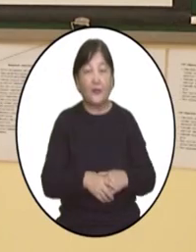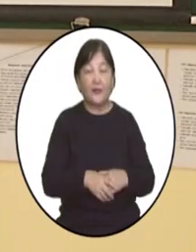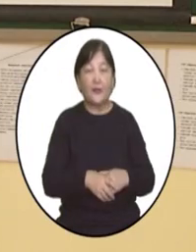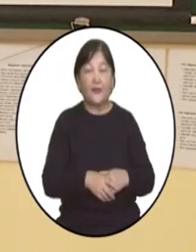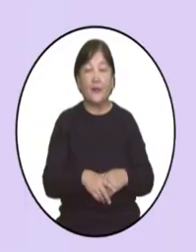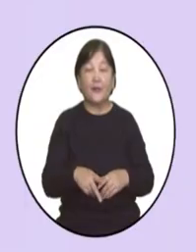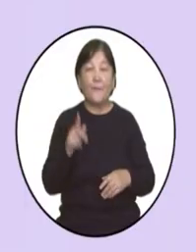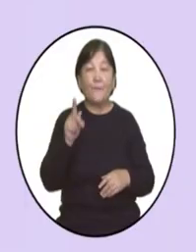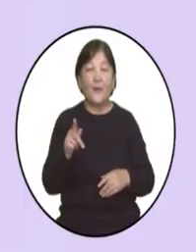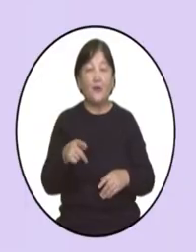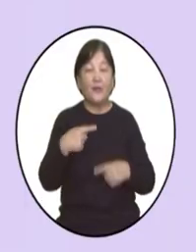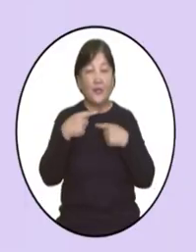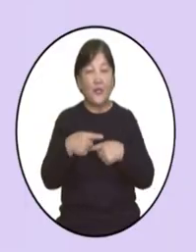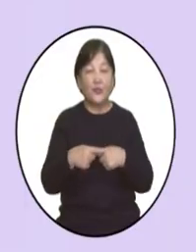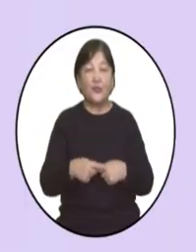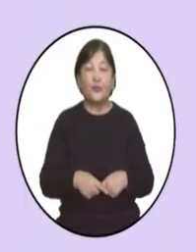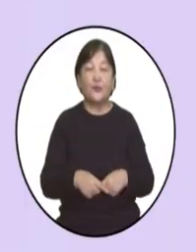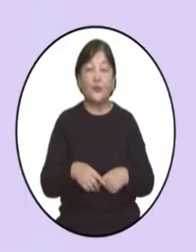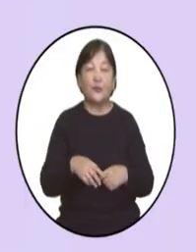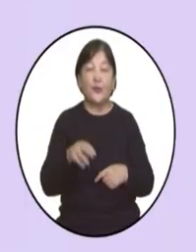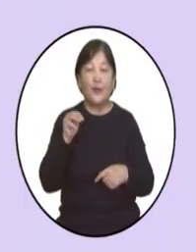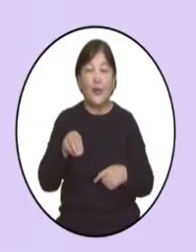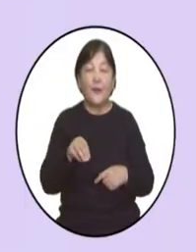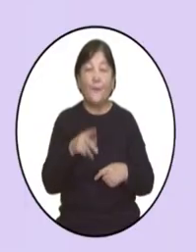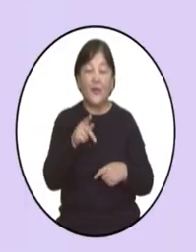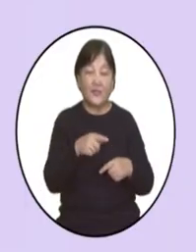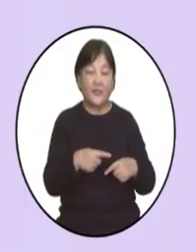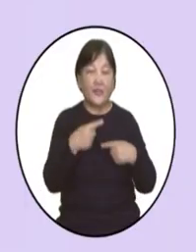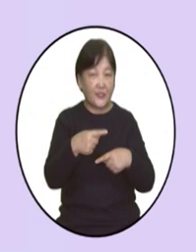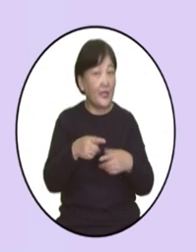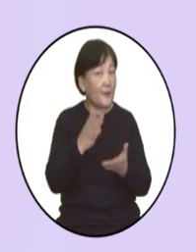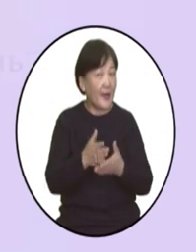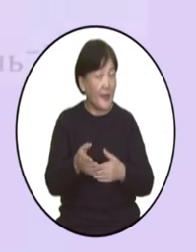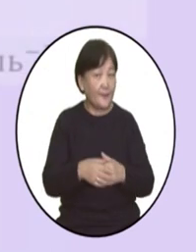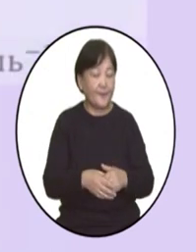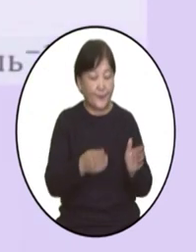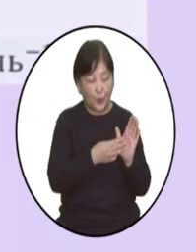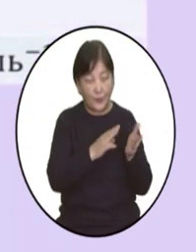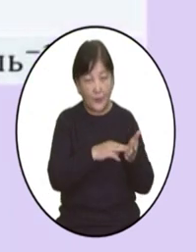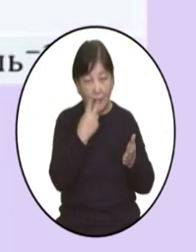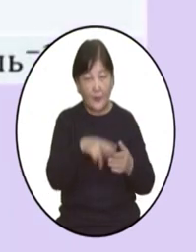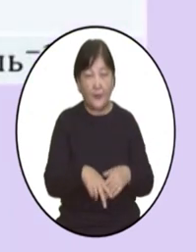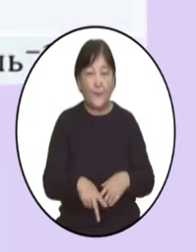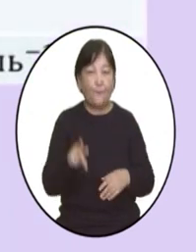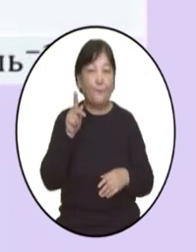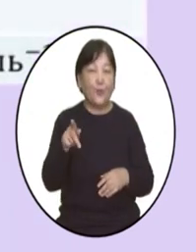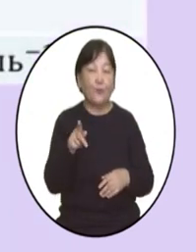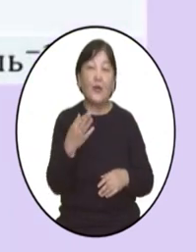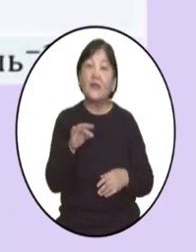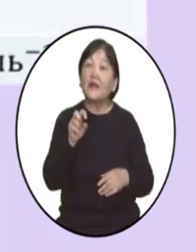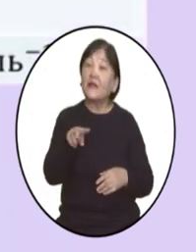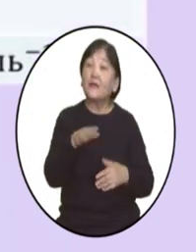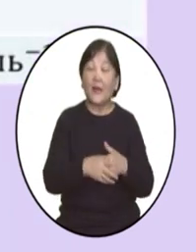PV тэнцүү нь юу? N-ээр T гэсэн хэмжигдгээр илэрхийлэгдэж байна. За, P үсгээр даралтыг илэрхийлэх